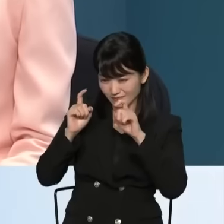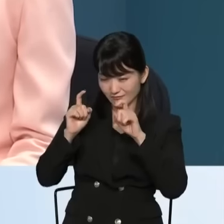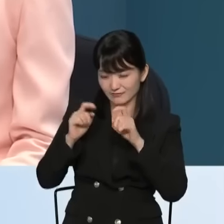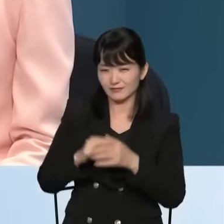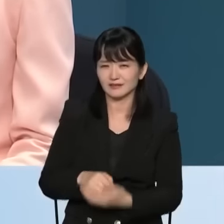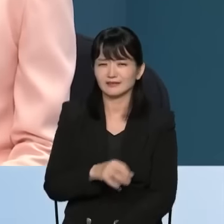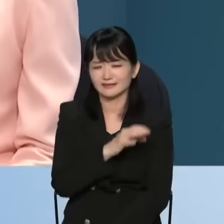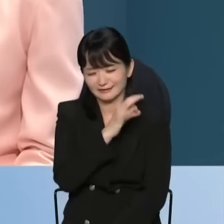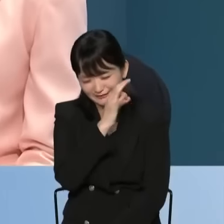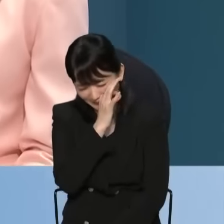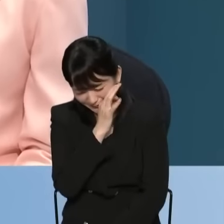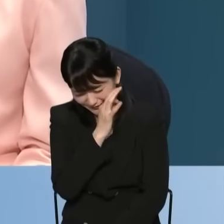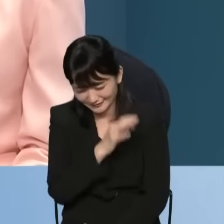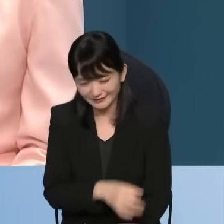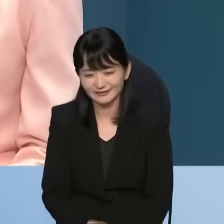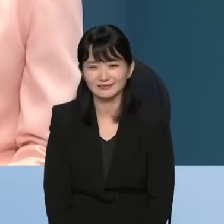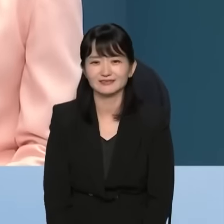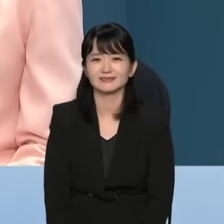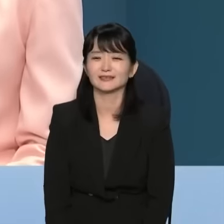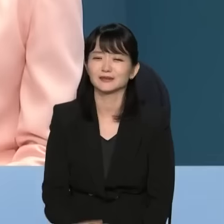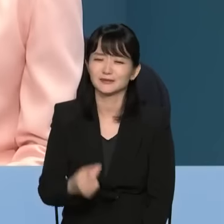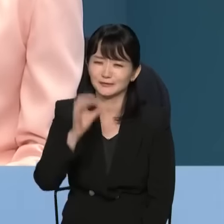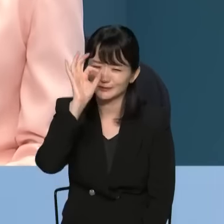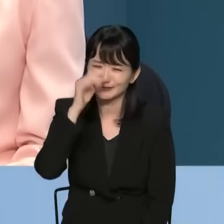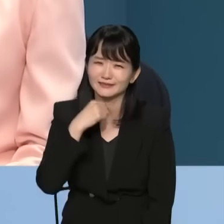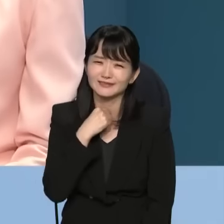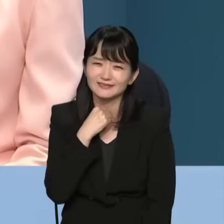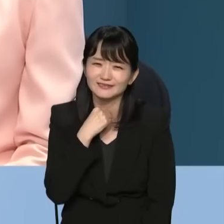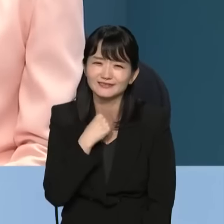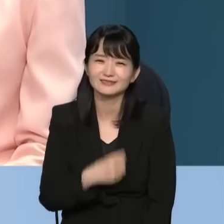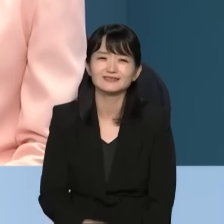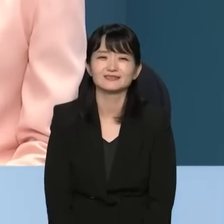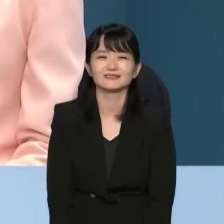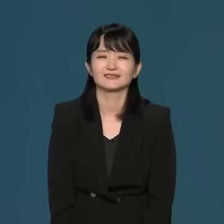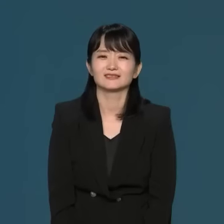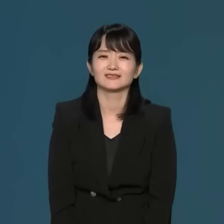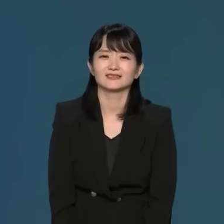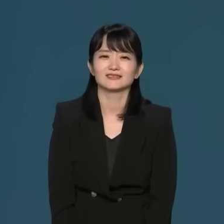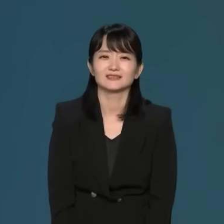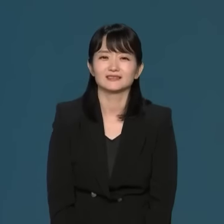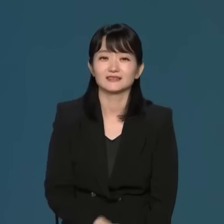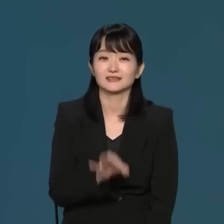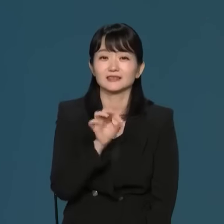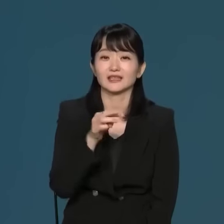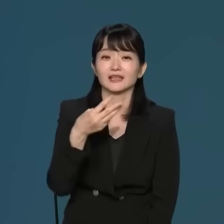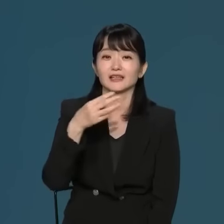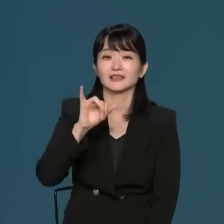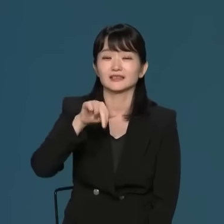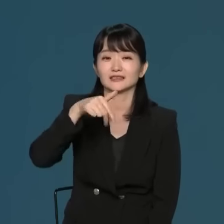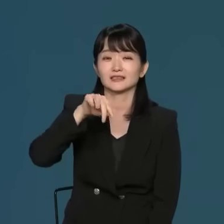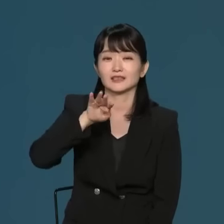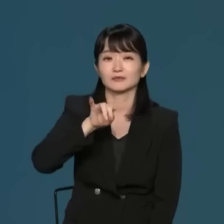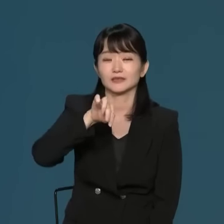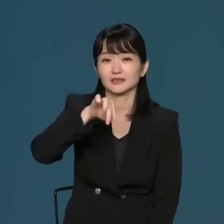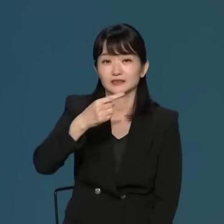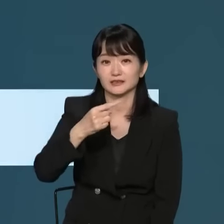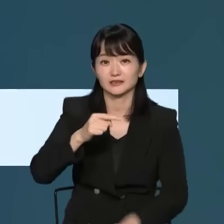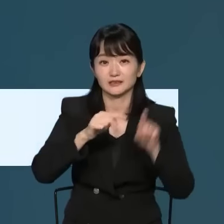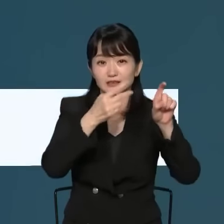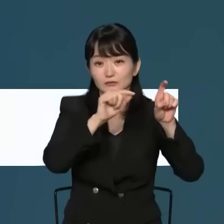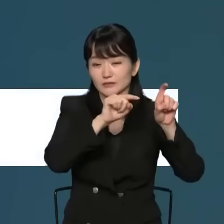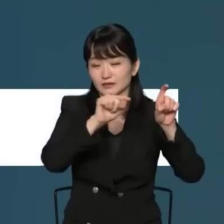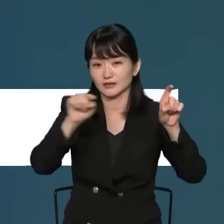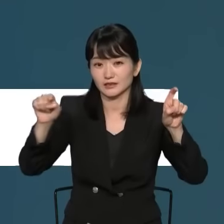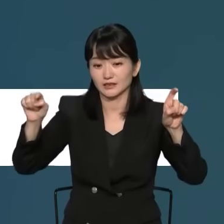너무 창피했어요. 빨리 보고 싶습니다. 네. 근데 엘리자벳 같은 경우에는 10대부터 60대까지의 모습을